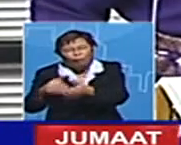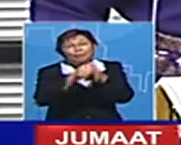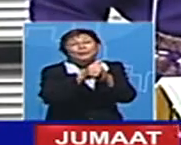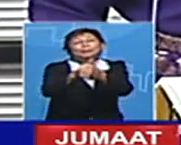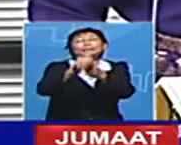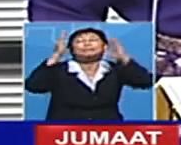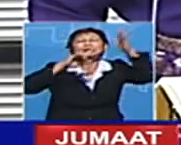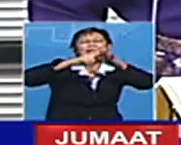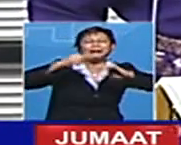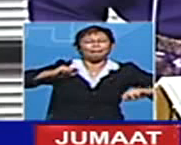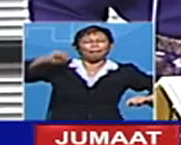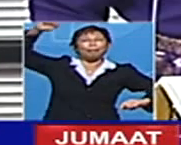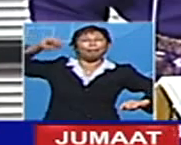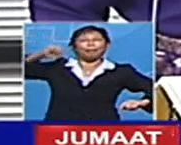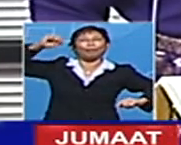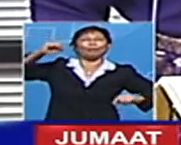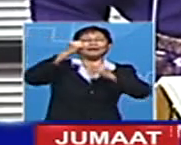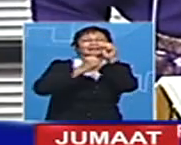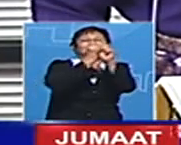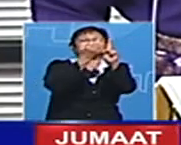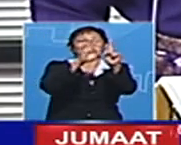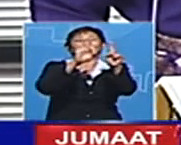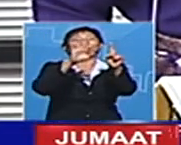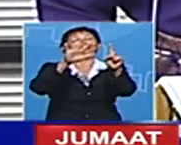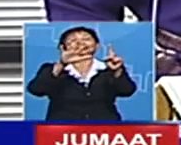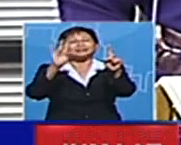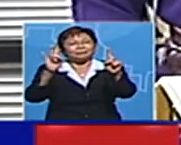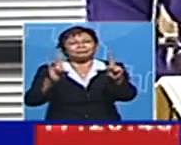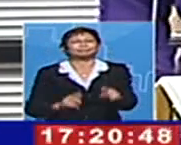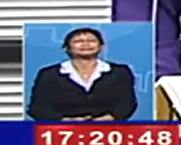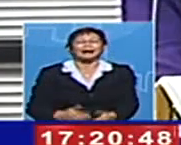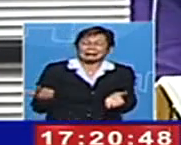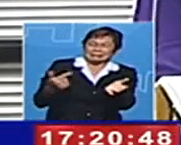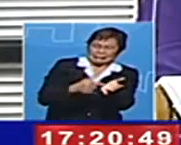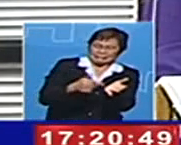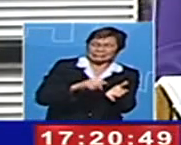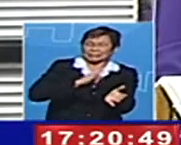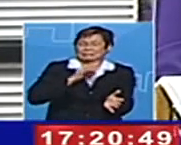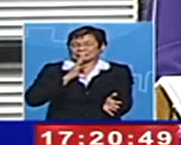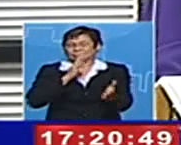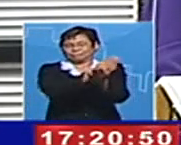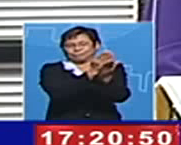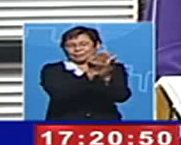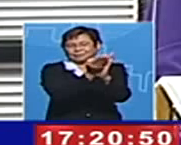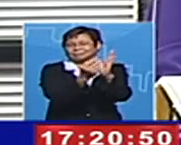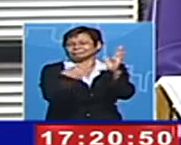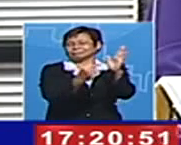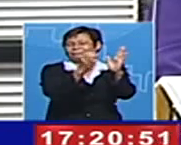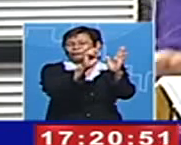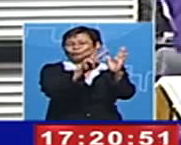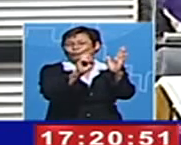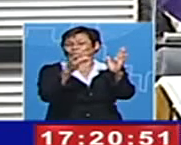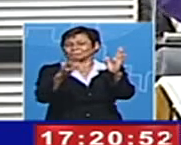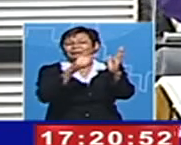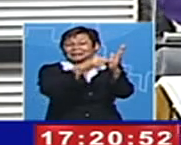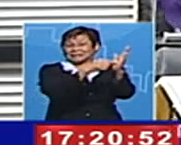sejak berdekatberdekat lantas ingin saya ulangi bajet ini satu antara langkah